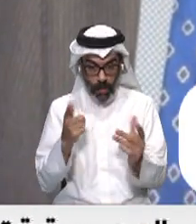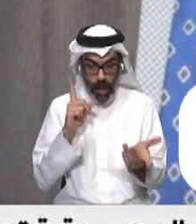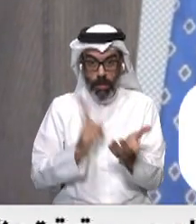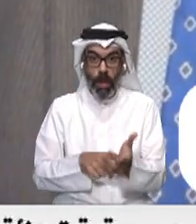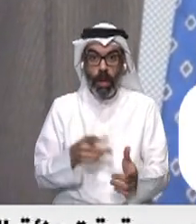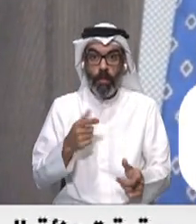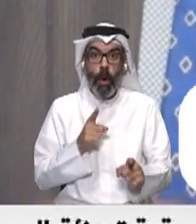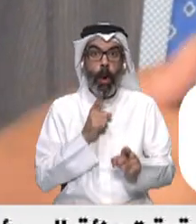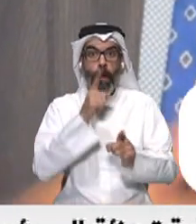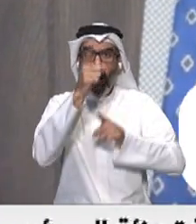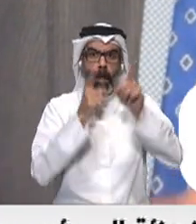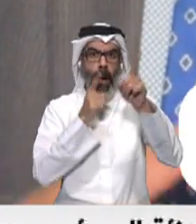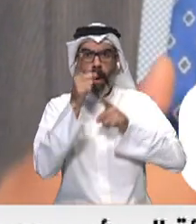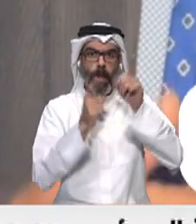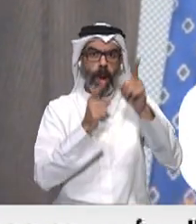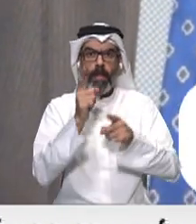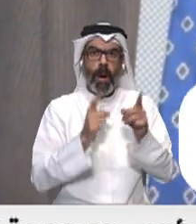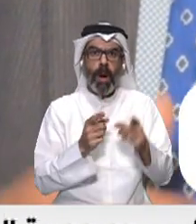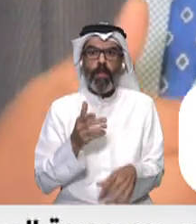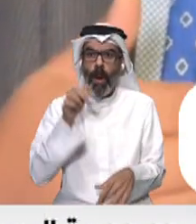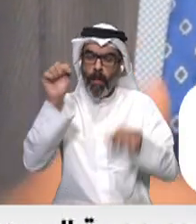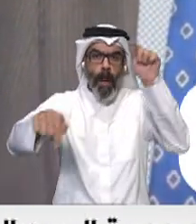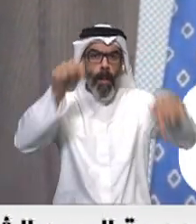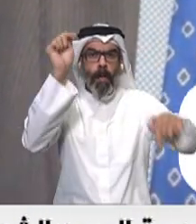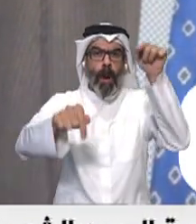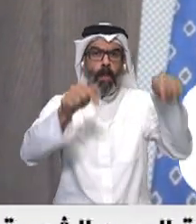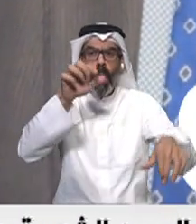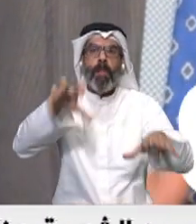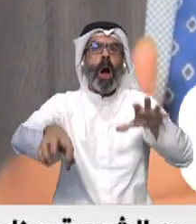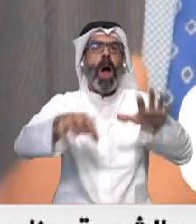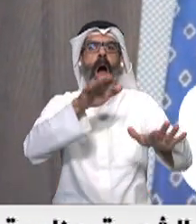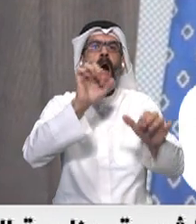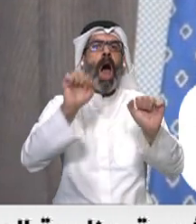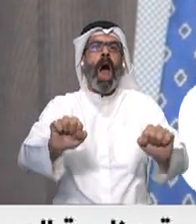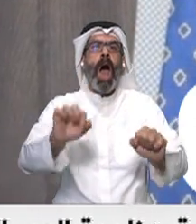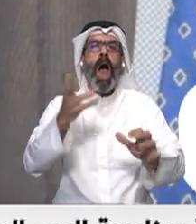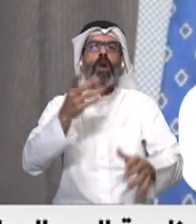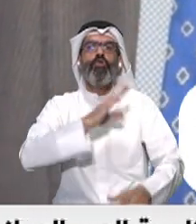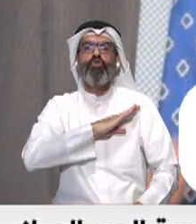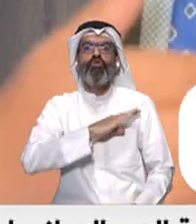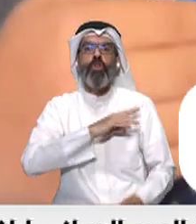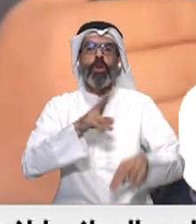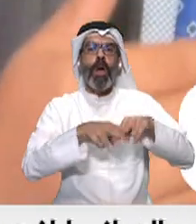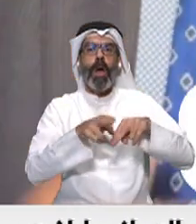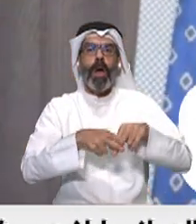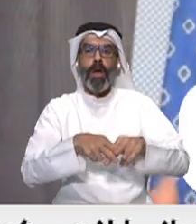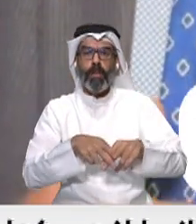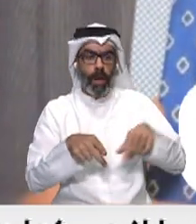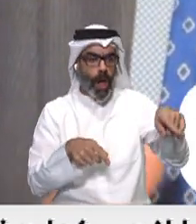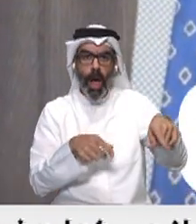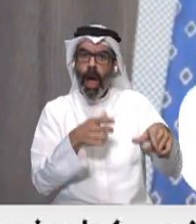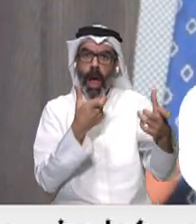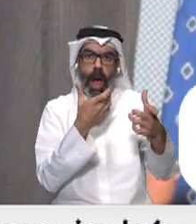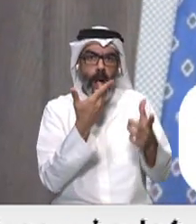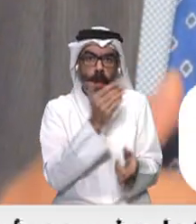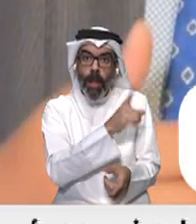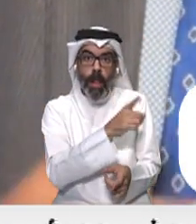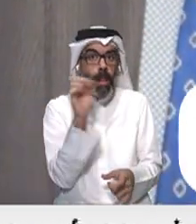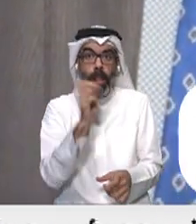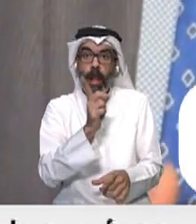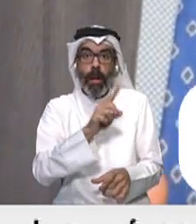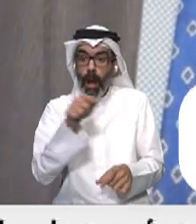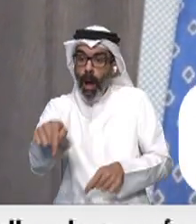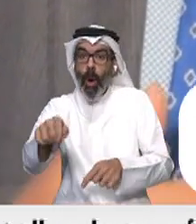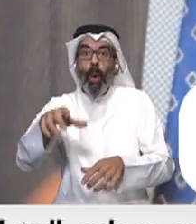الصواريخ يه ضربت معسكرات للجيش الاسرائيلي ولم تستهدف مدنيين والجميع اكد على انه من